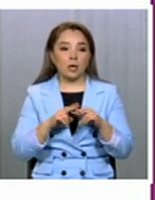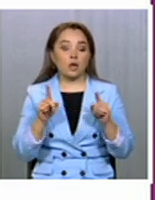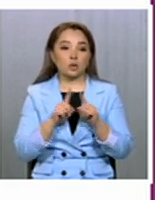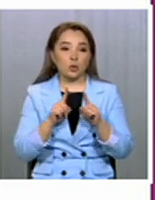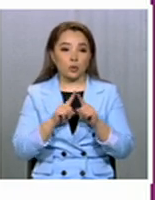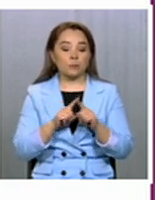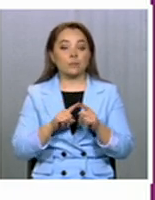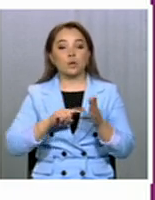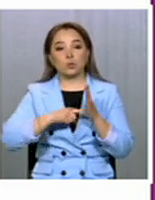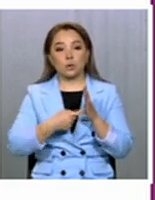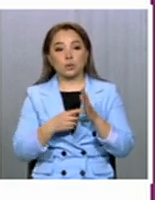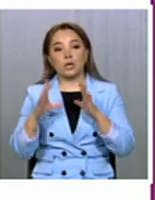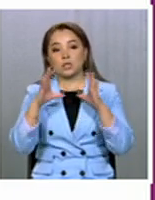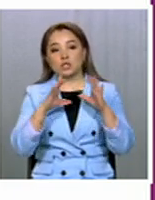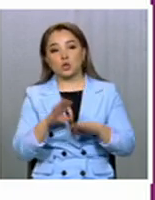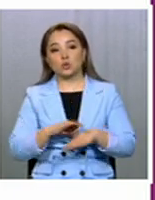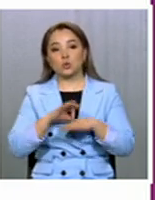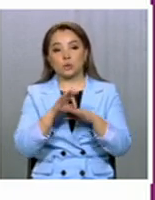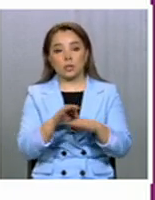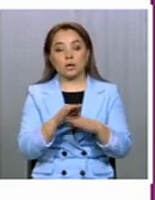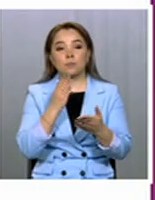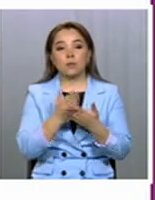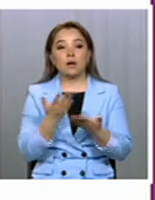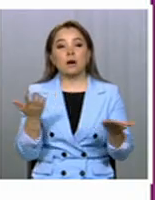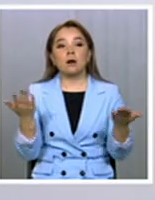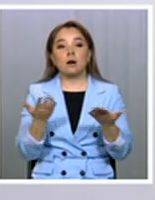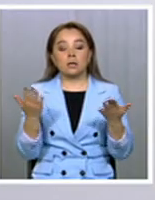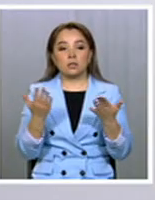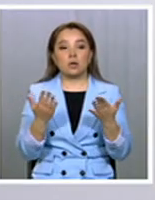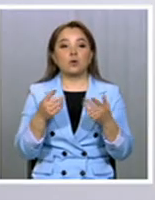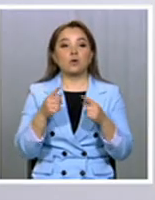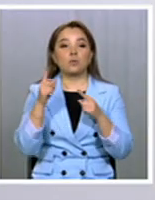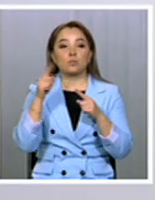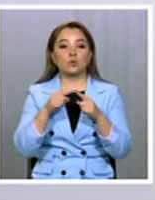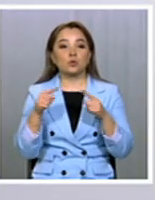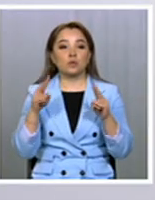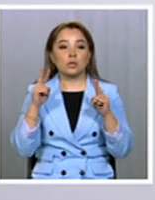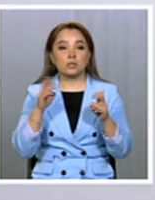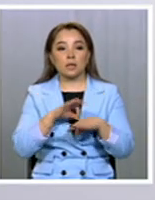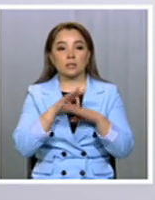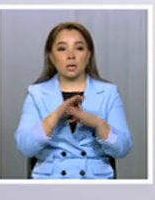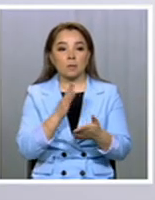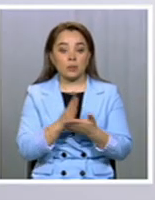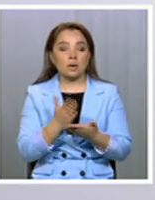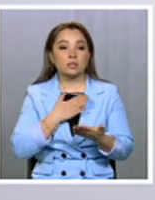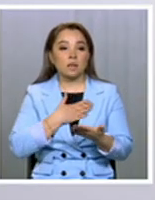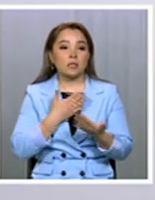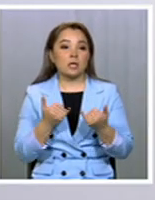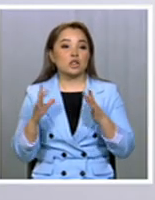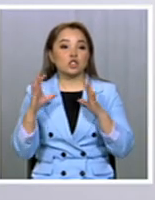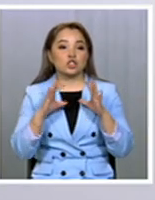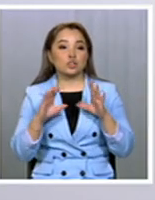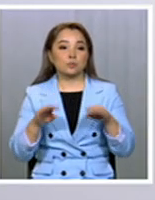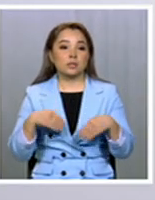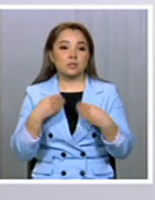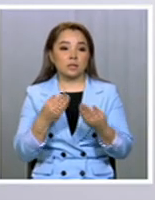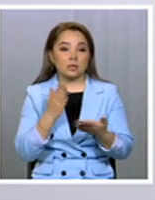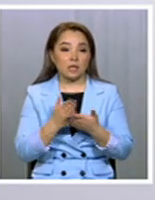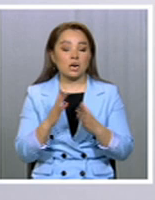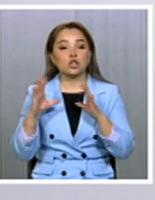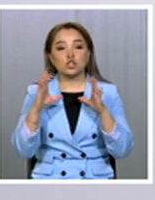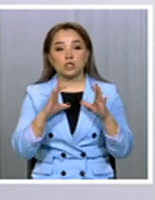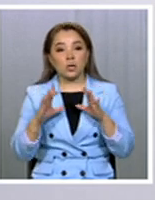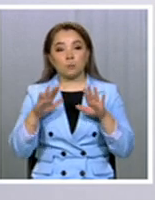шеңберге жүргізілген жанамамен қандай бұрыс жасайды? Мінекей балалар, бізге шеңбер берілген және шеңбердің